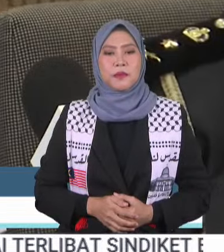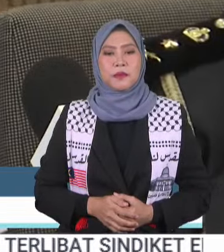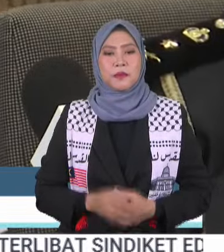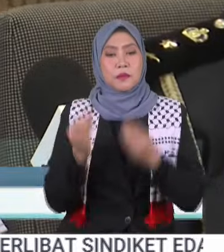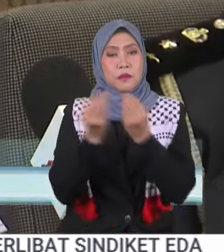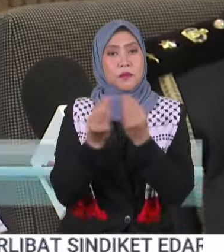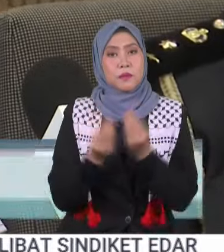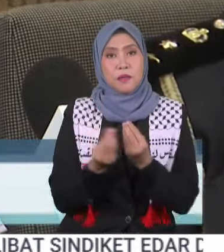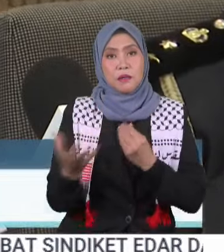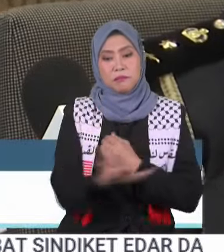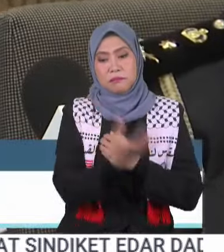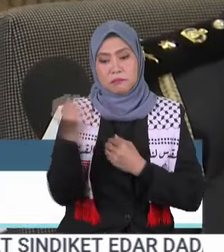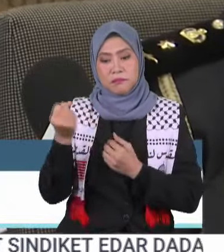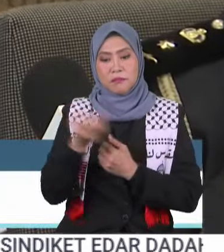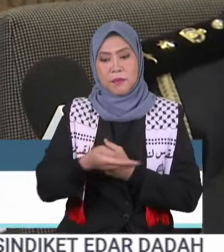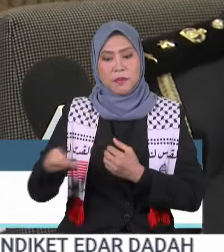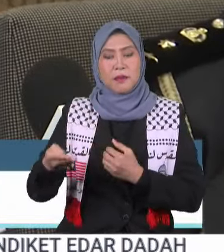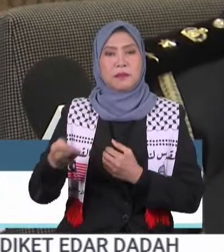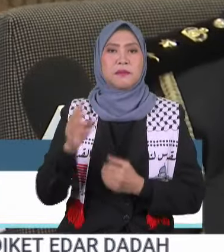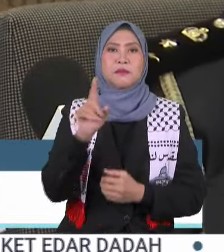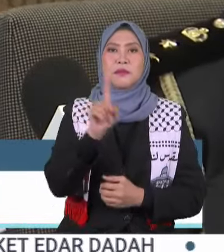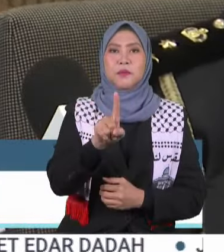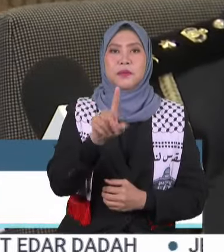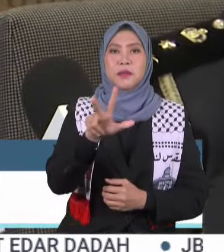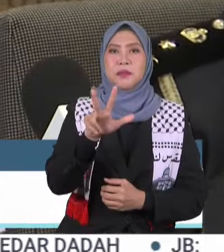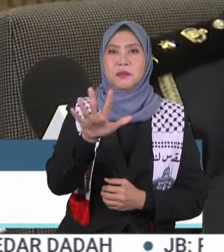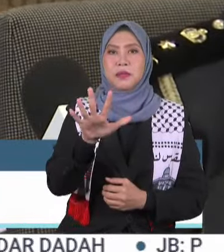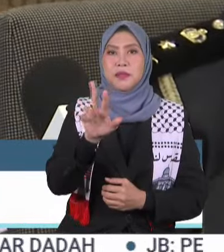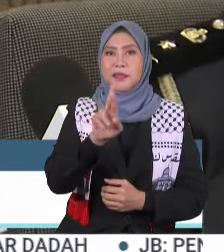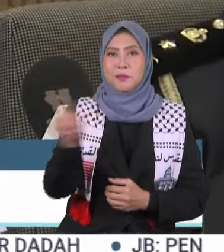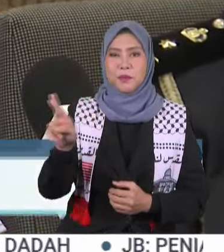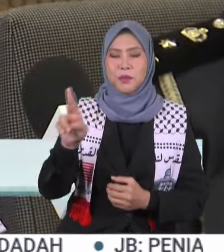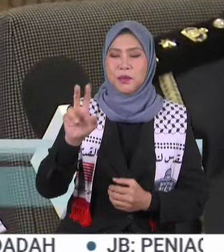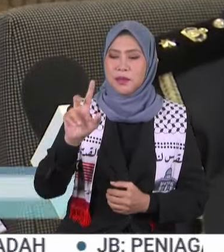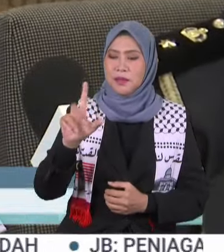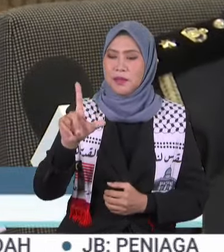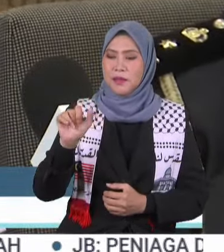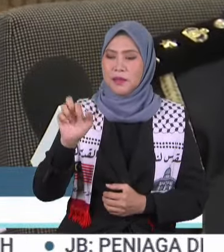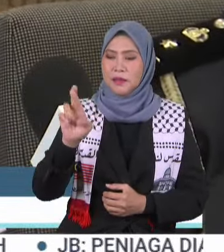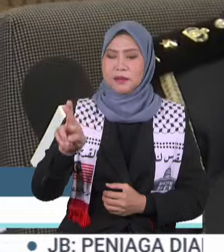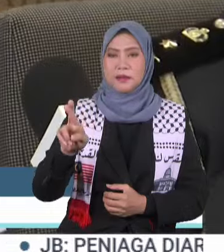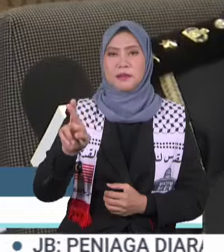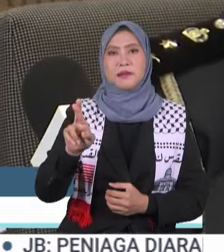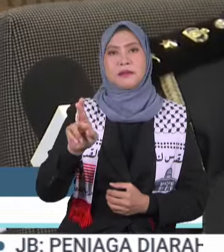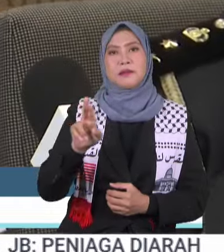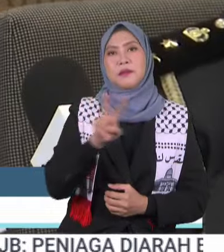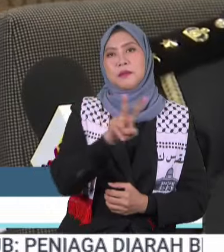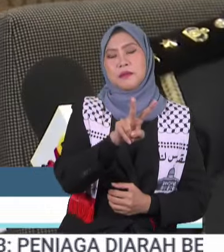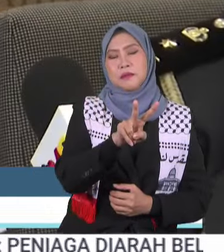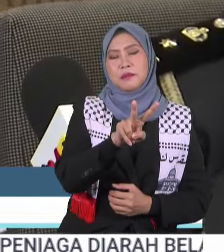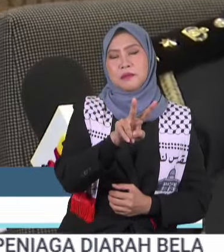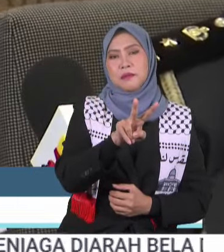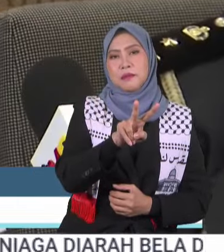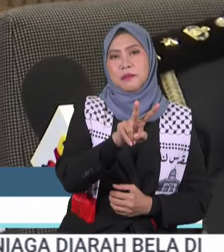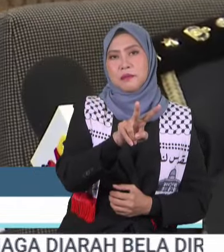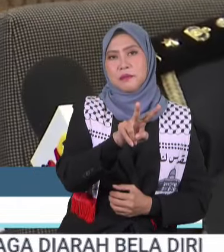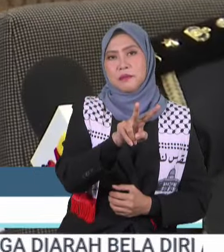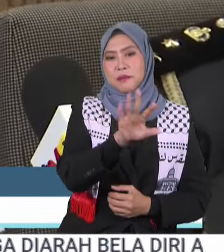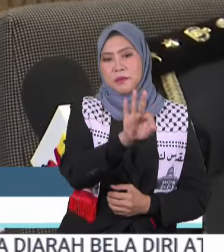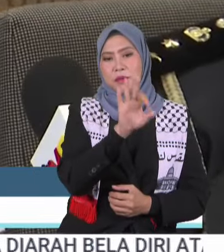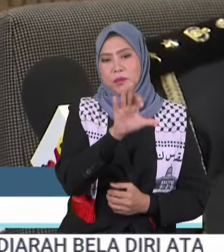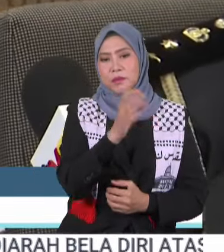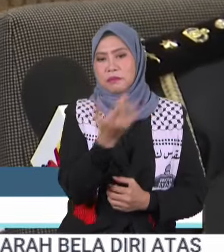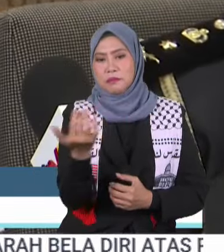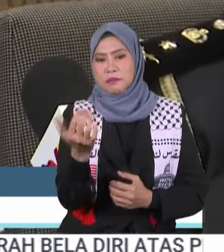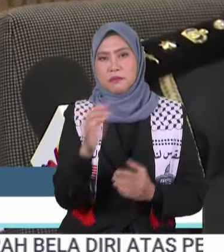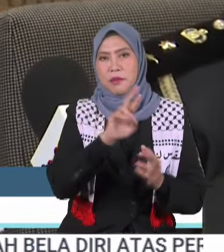Nilai sitaan keseluruhan barang kawalan berjumlah 135,000 liter yang berjumlah RM290,000. Manakala